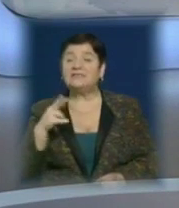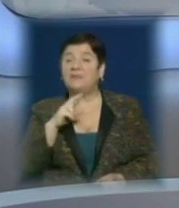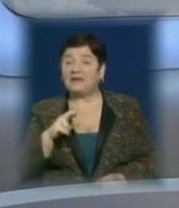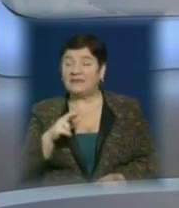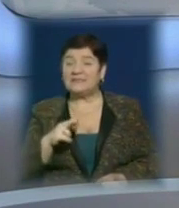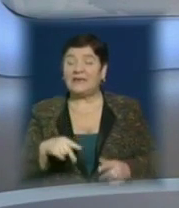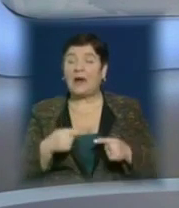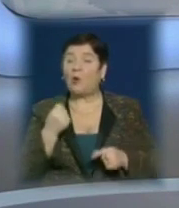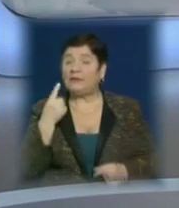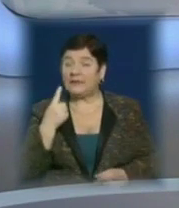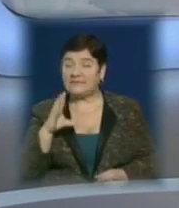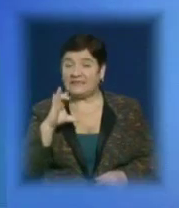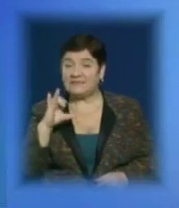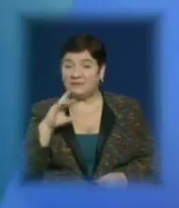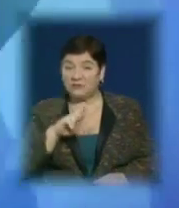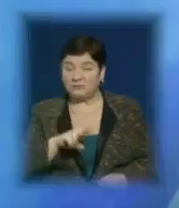на понеділок 11-го.